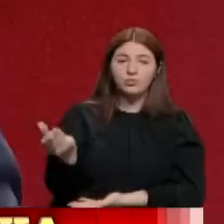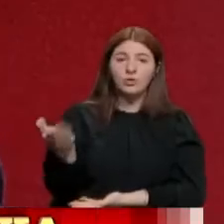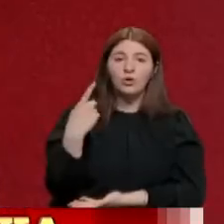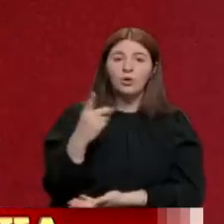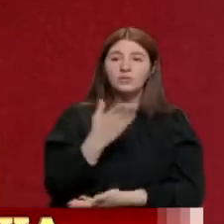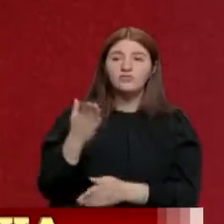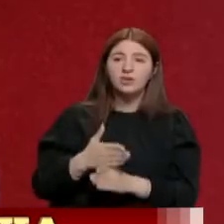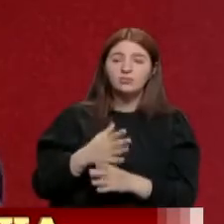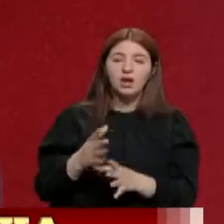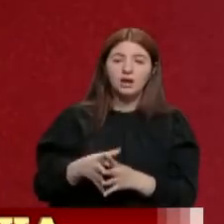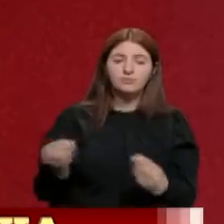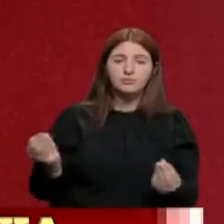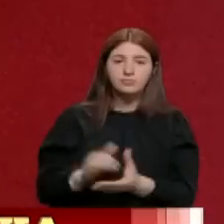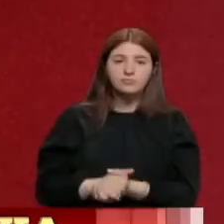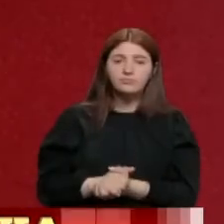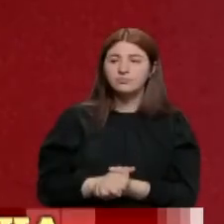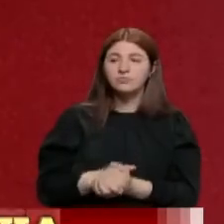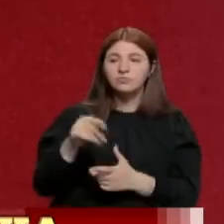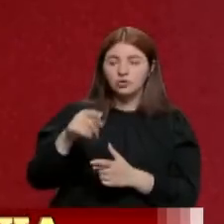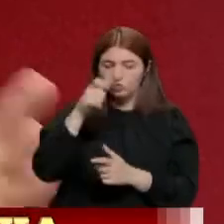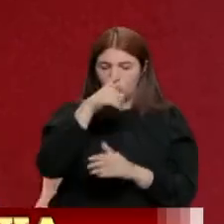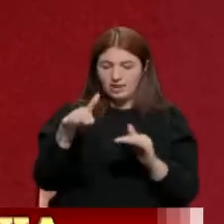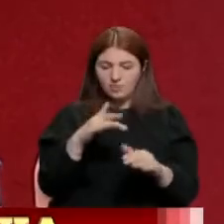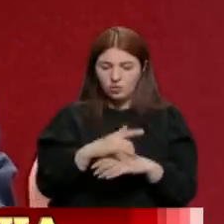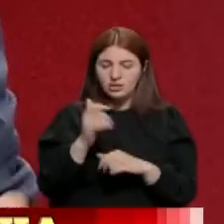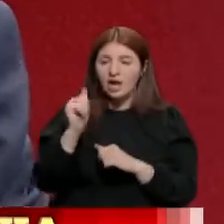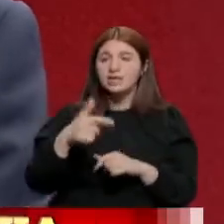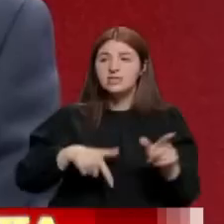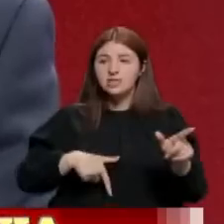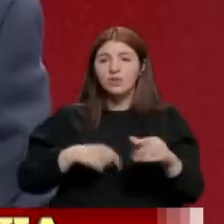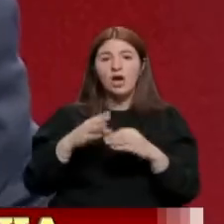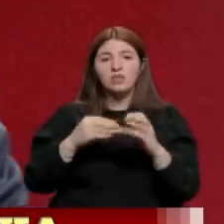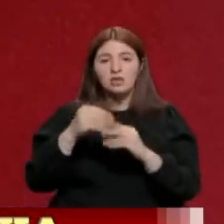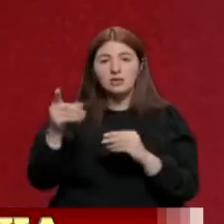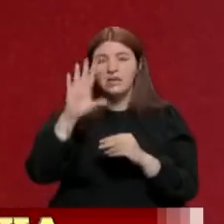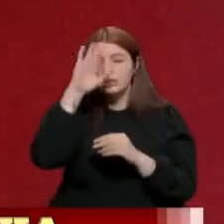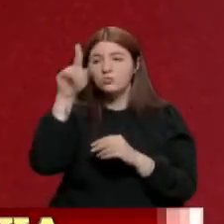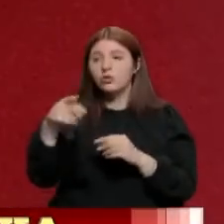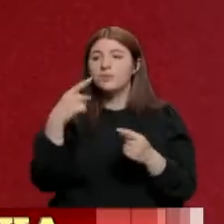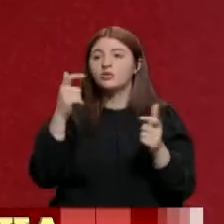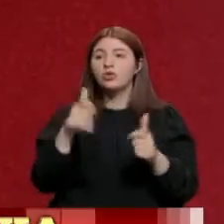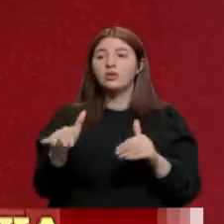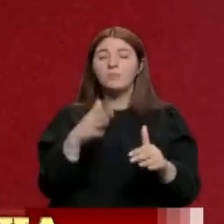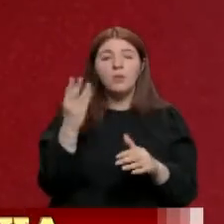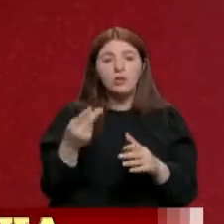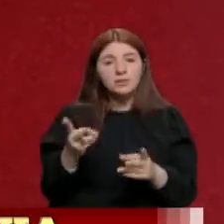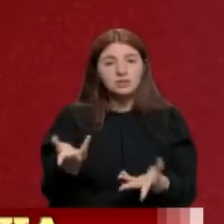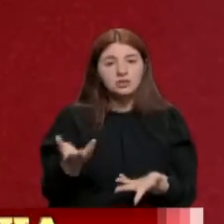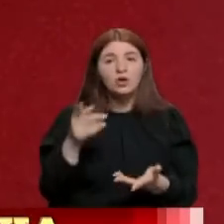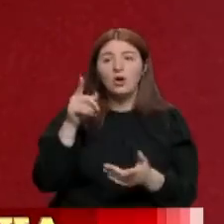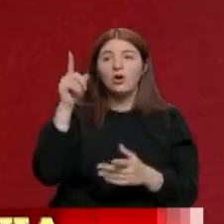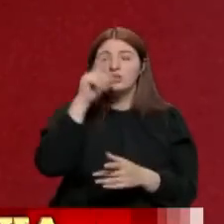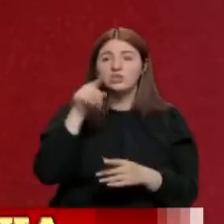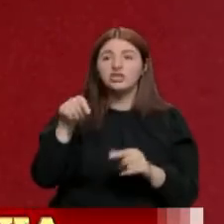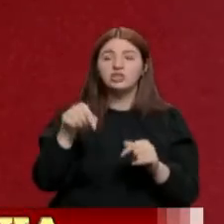On binlerce yurttaşımızı kaybettik. Ve Türkiye deprem ülkesi, yarın İzmir'de, Adana'da, İstanbul'da, Bingöl'de depremler olabilir. O yüzden